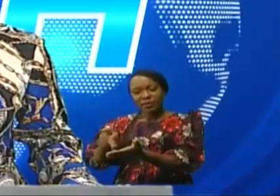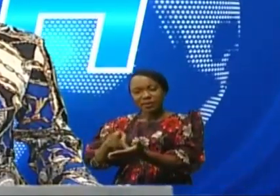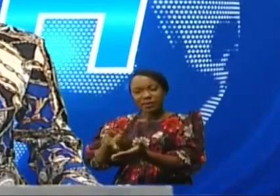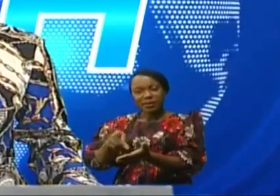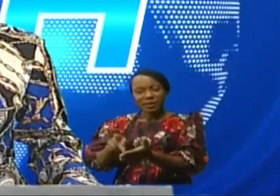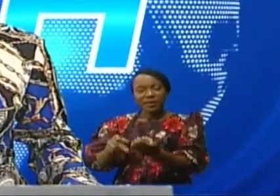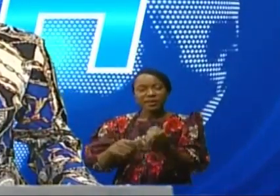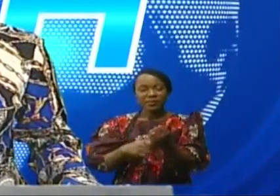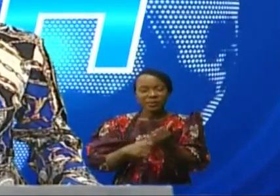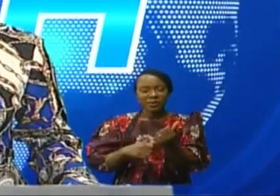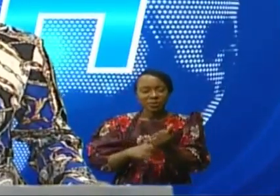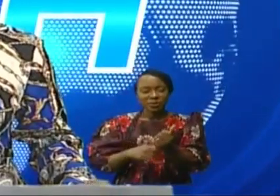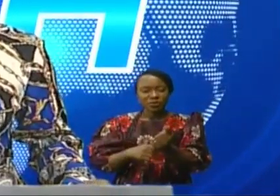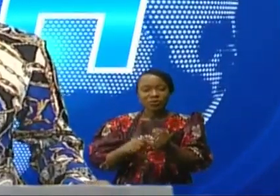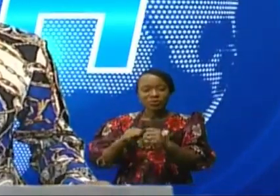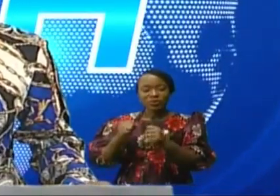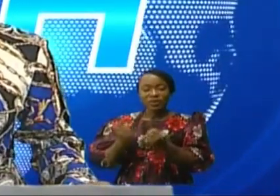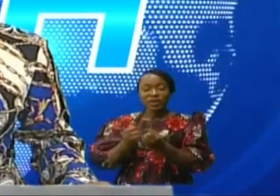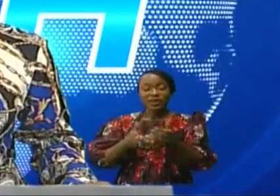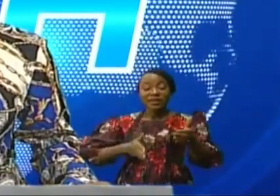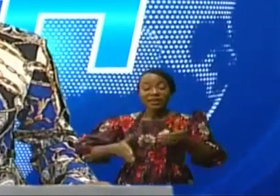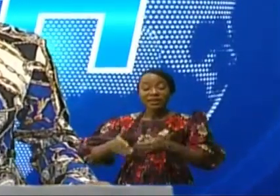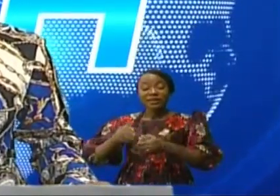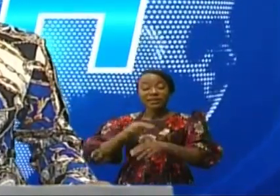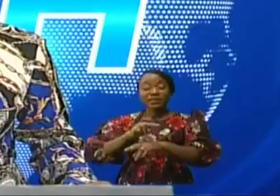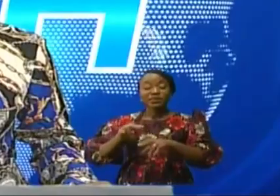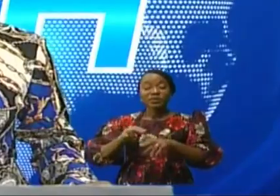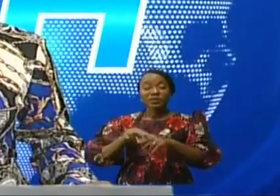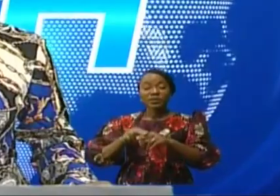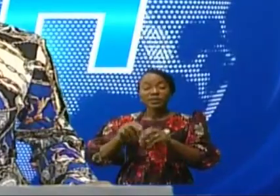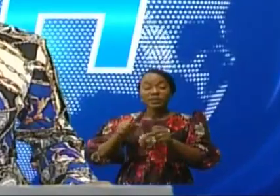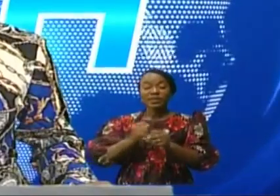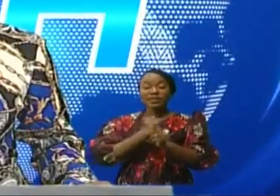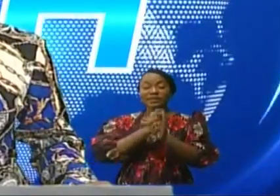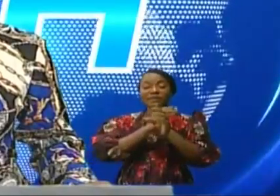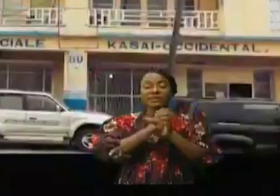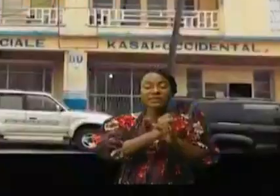trimestre 2022 à la Caisse nationale de sécurité sociale. Regardez.